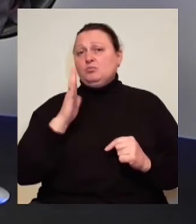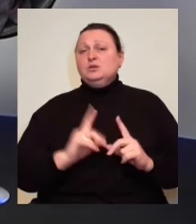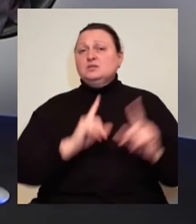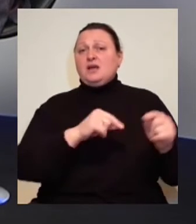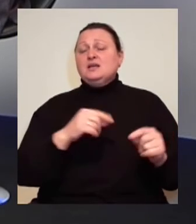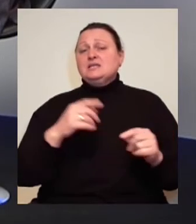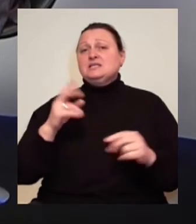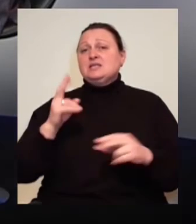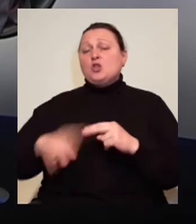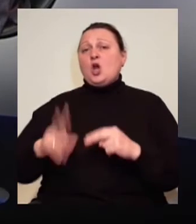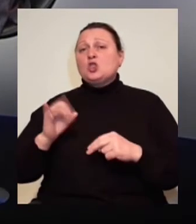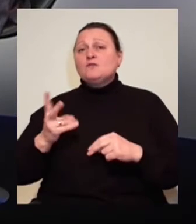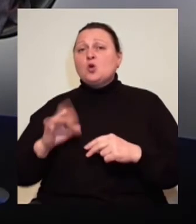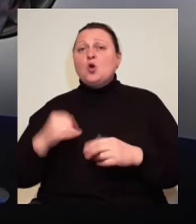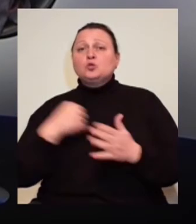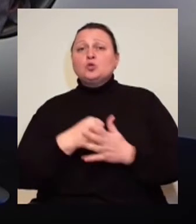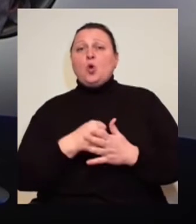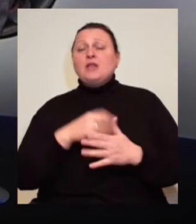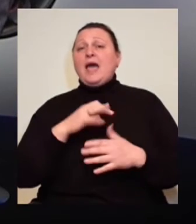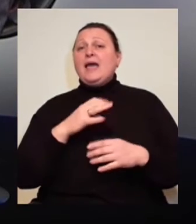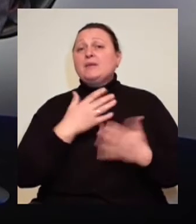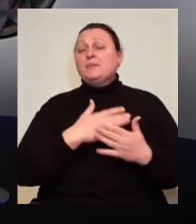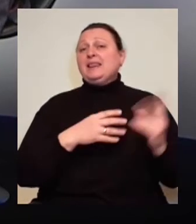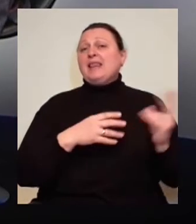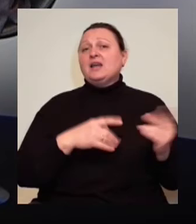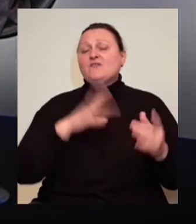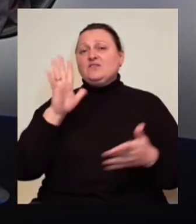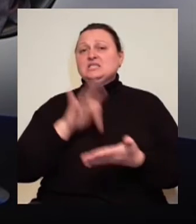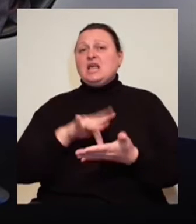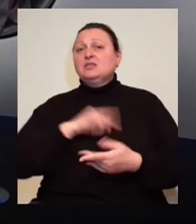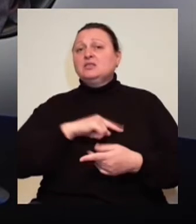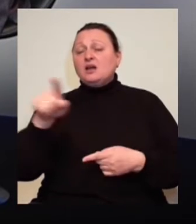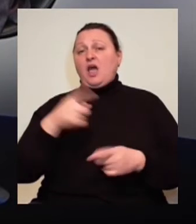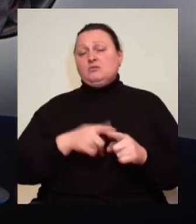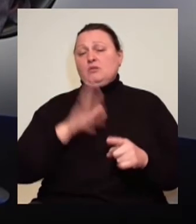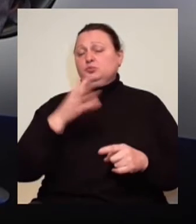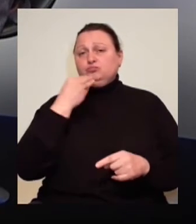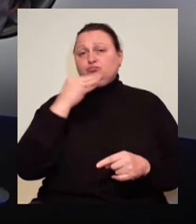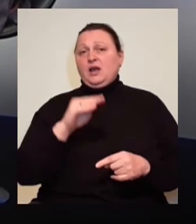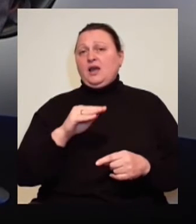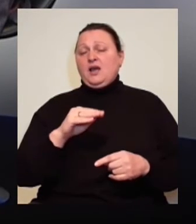кінця селища Котовського або з кінця Таїрова в центр, то це буде чудова альтернатива